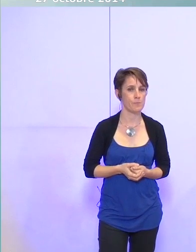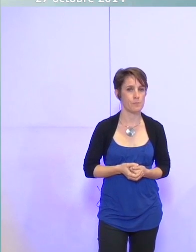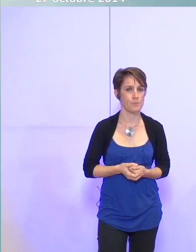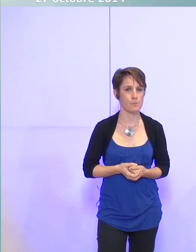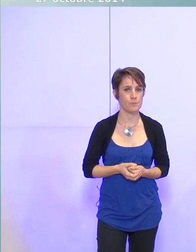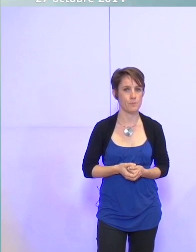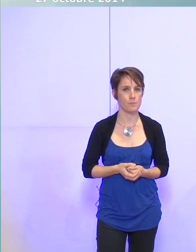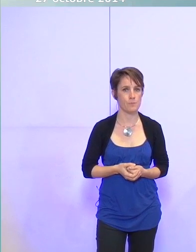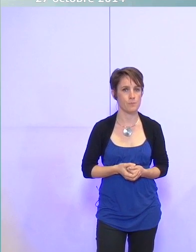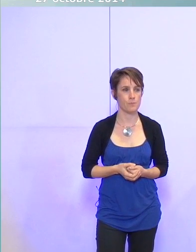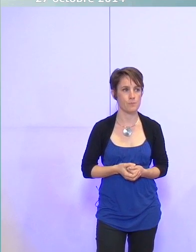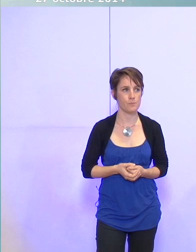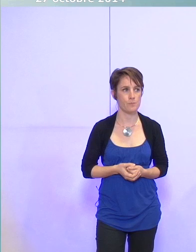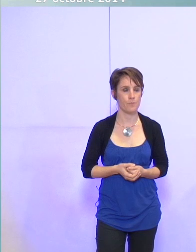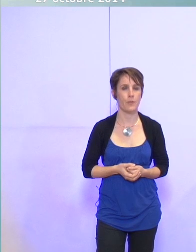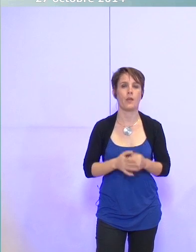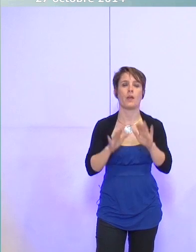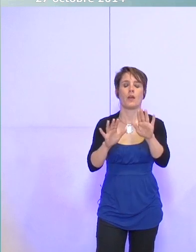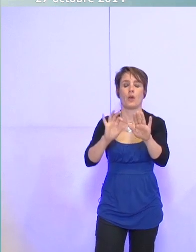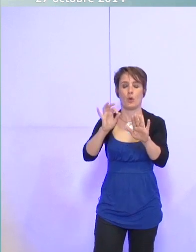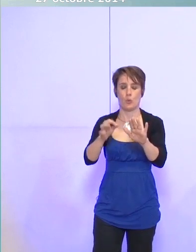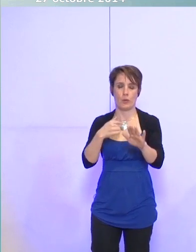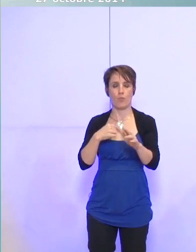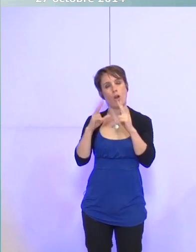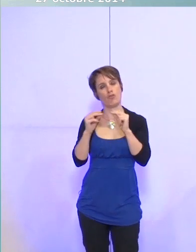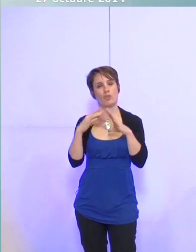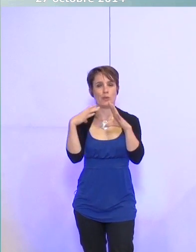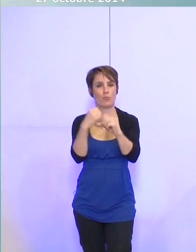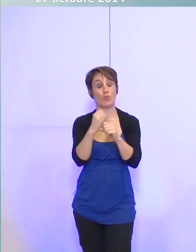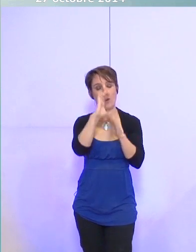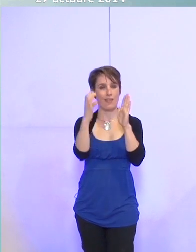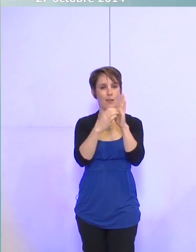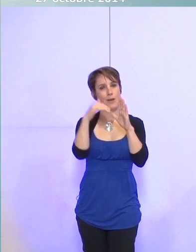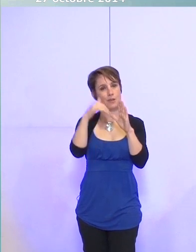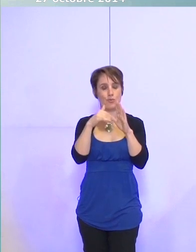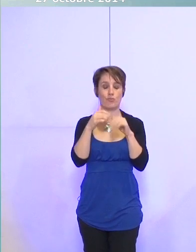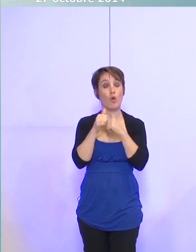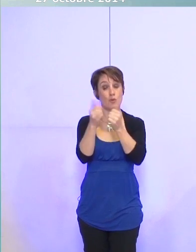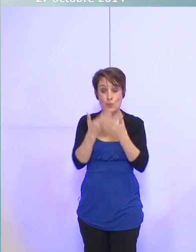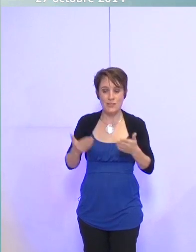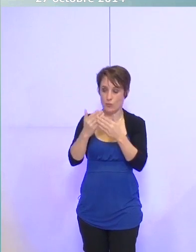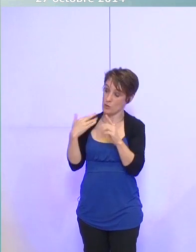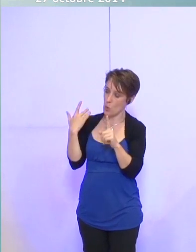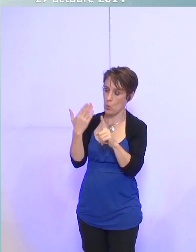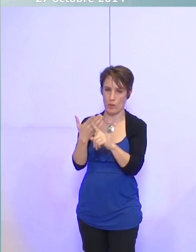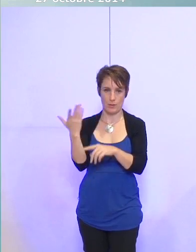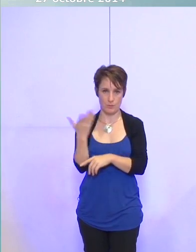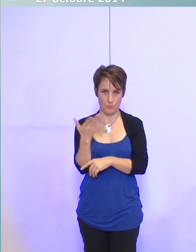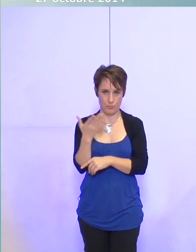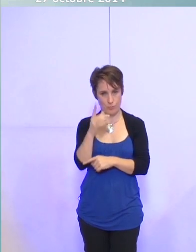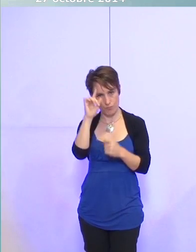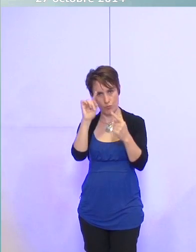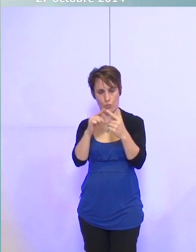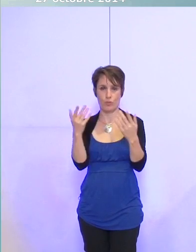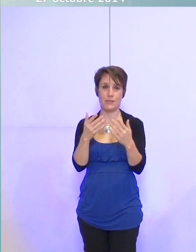Oui, je voudrais revenir sur cette délibération pour vous rappeler dans quel contexte elle s'inscrit. Donc c'est une délibération qui vise à